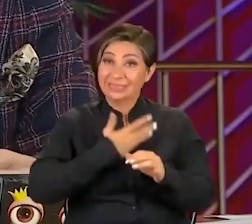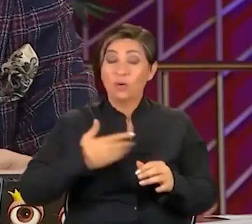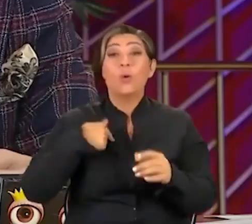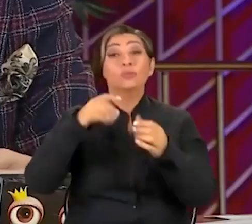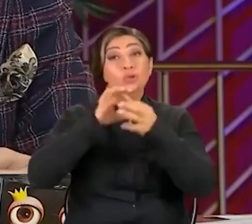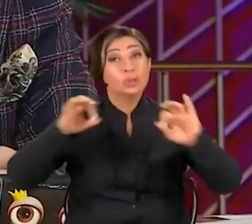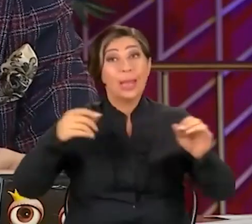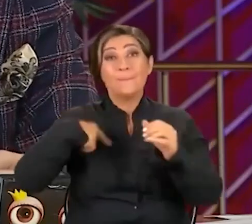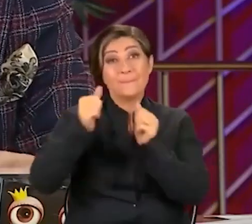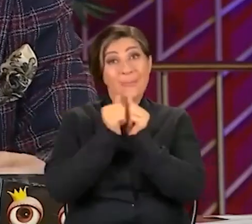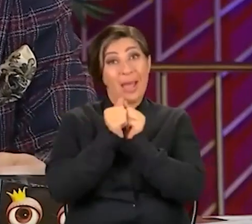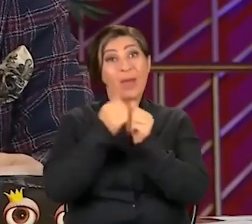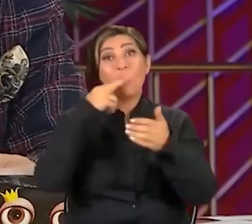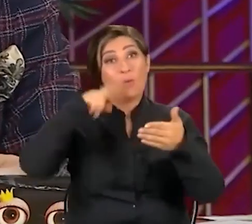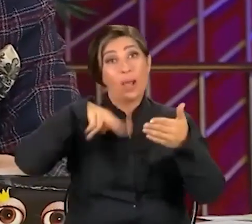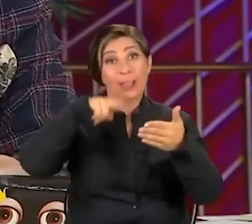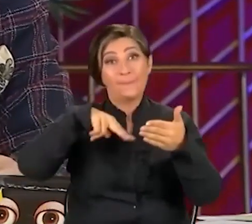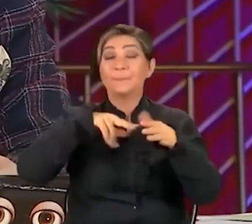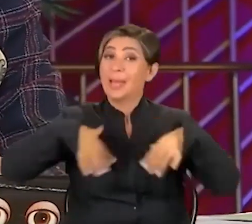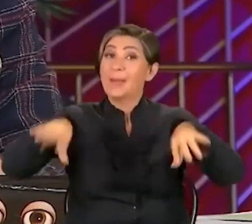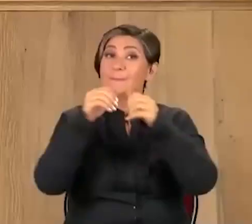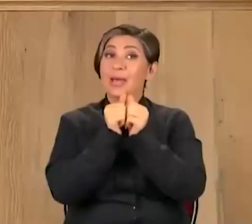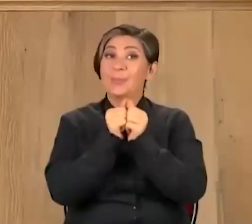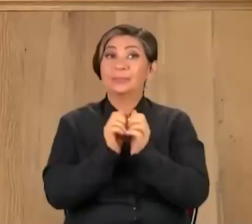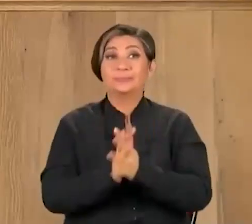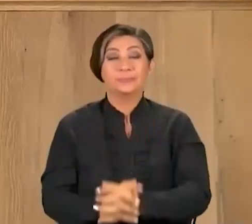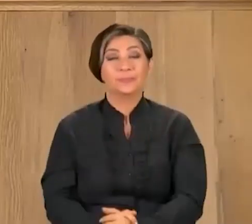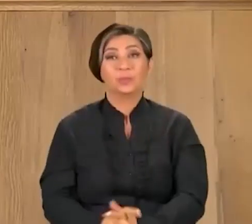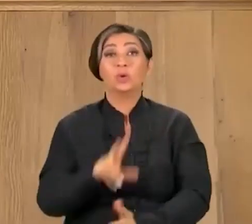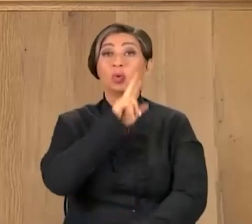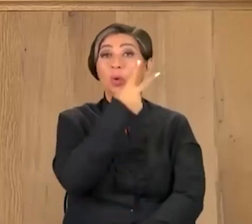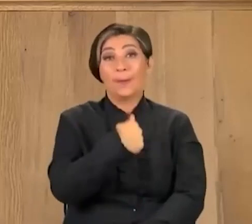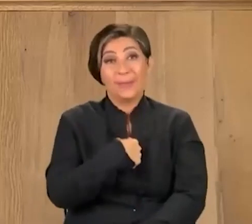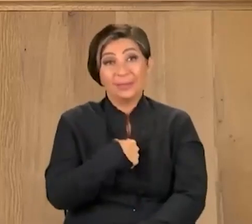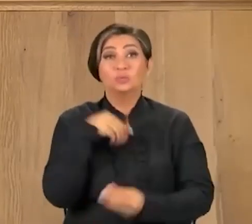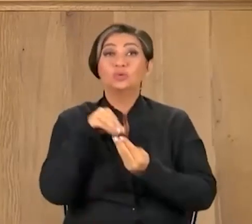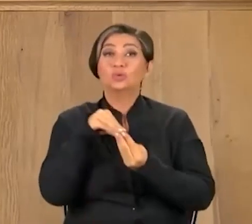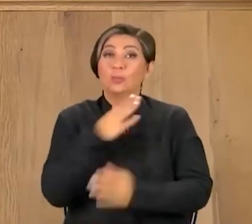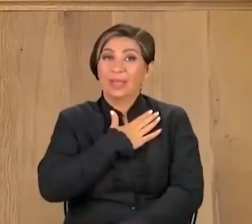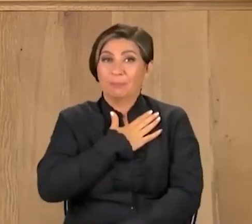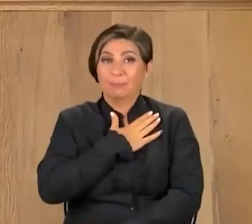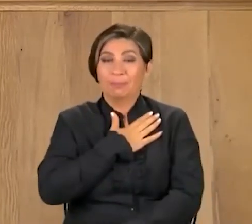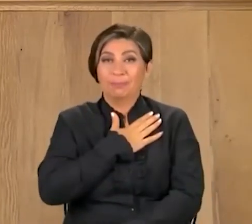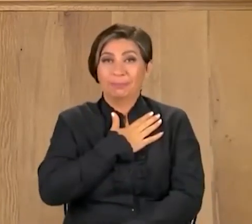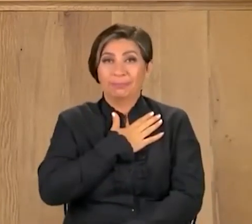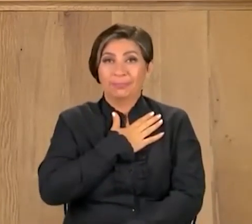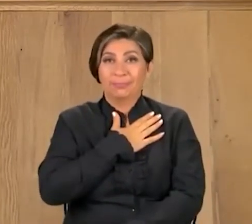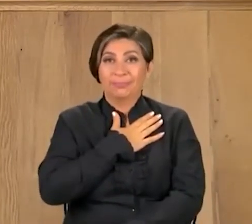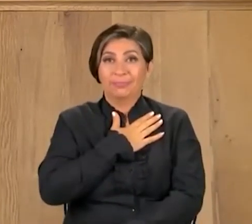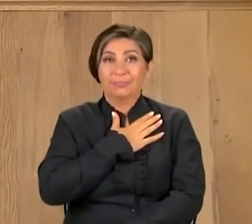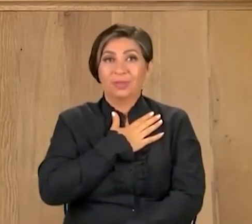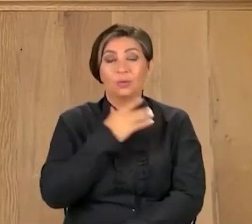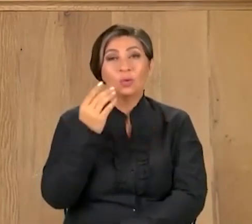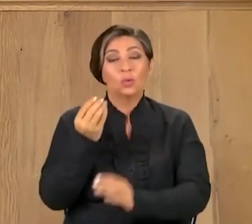sözleri beraberce bir okuyalım aslında. Tamam. Hep birlikte. Günah benim, suç benim.